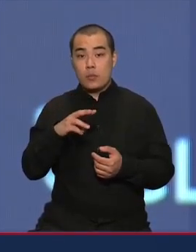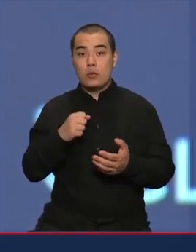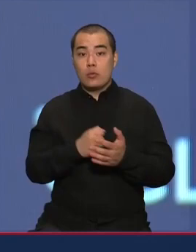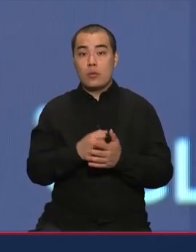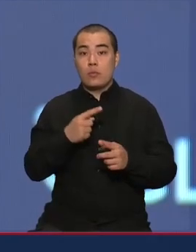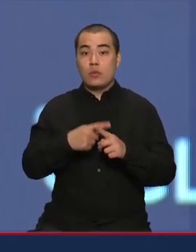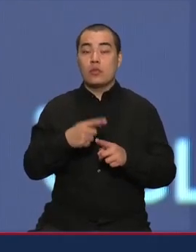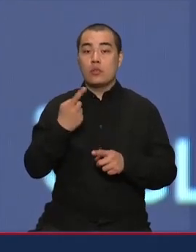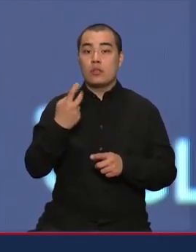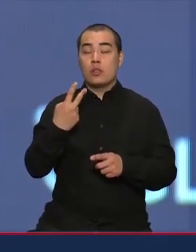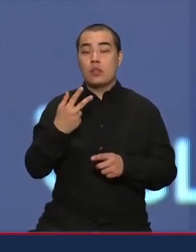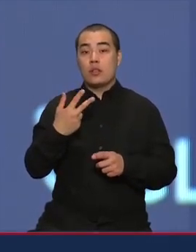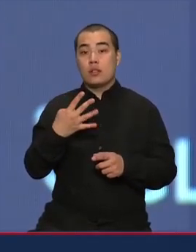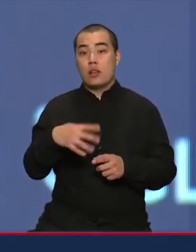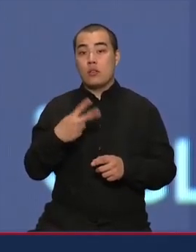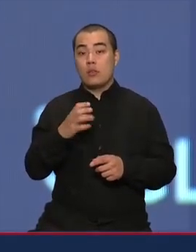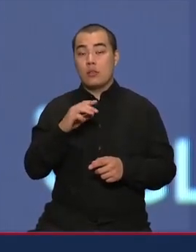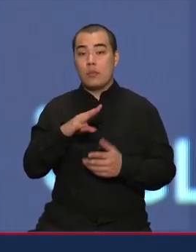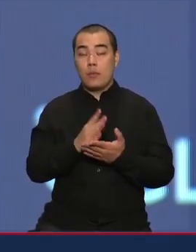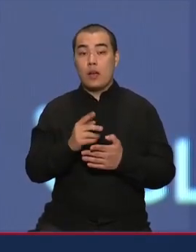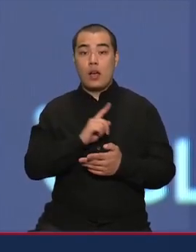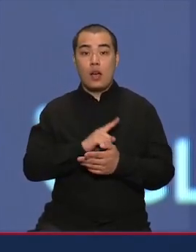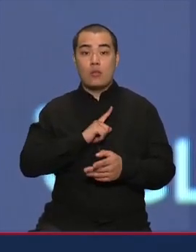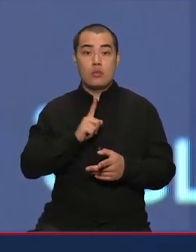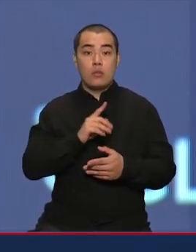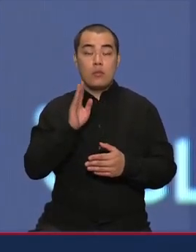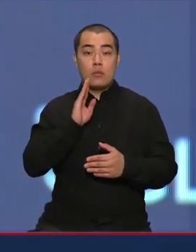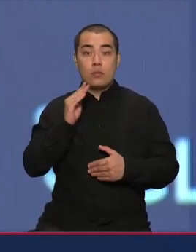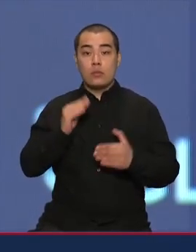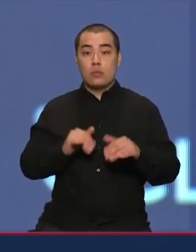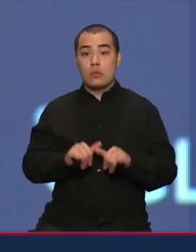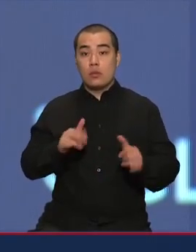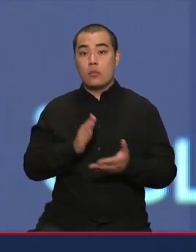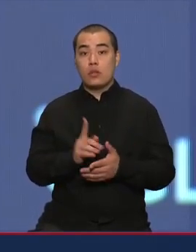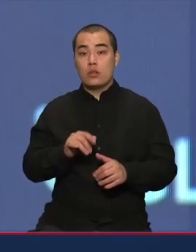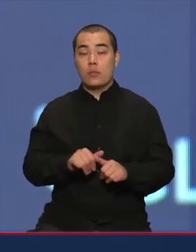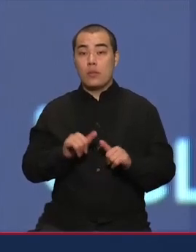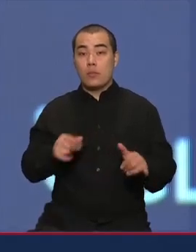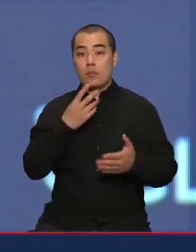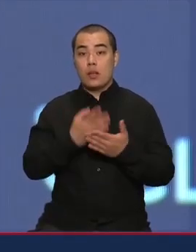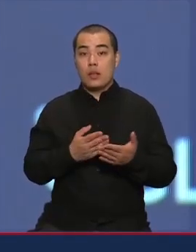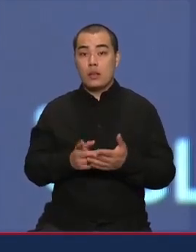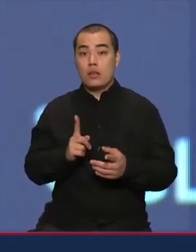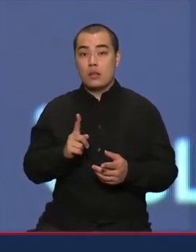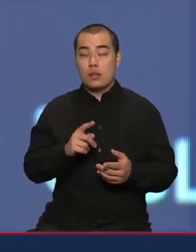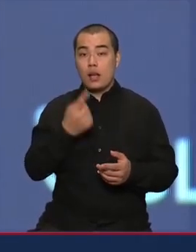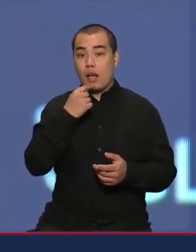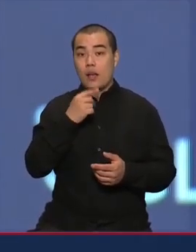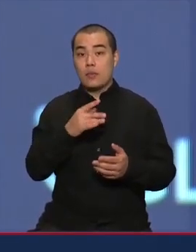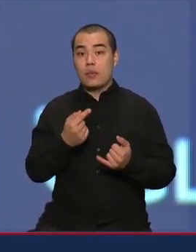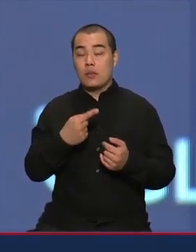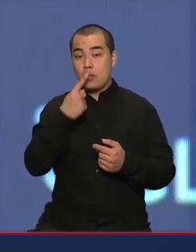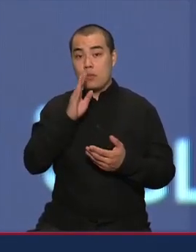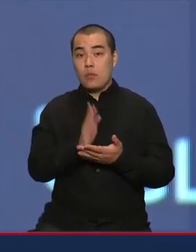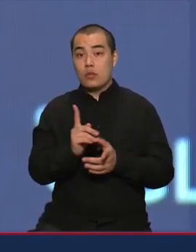плюс 142 сантиметров. Ожидается дальнейшее повышение уровня воды, возможно, превышение опасной отметки, что приведет к увеличению уровня